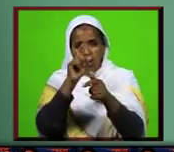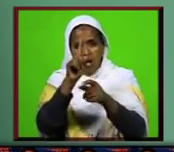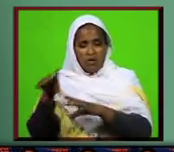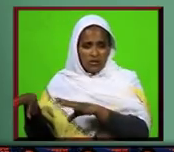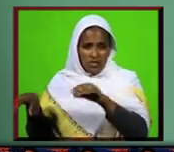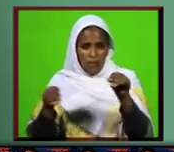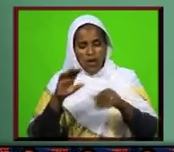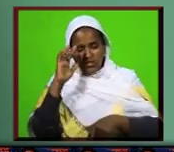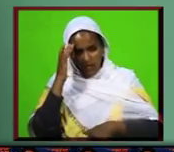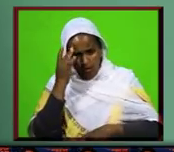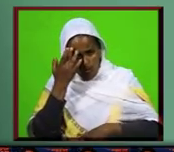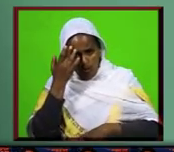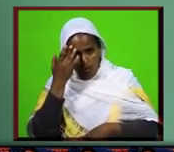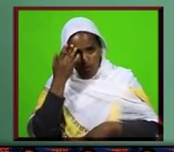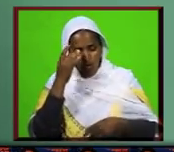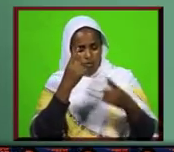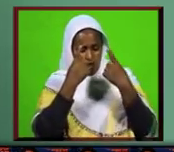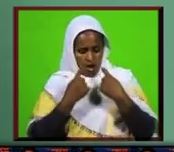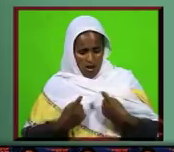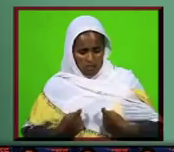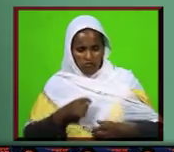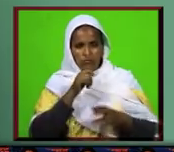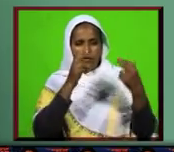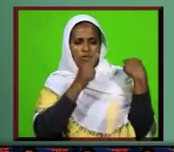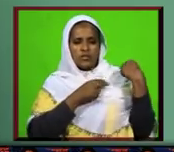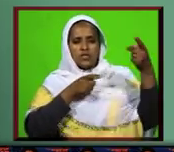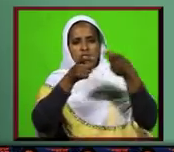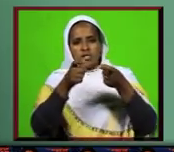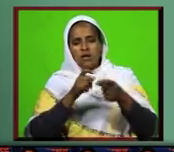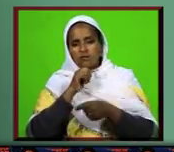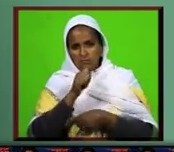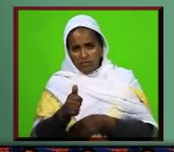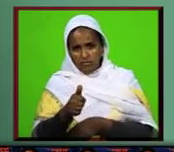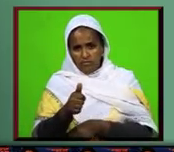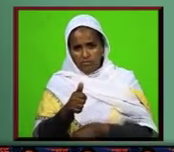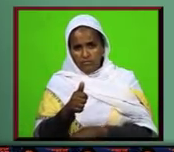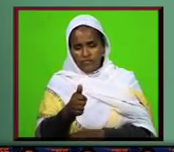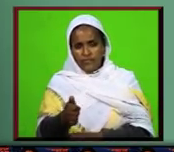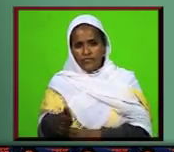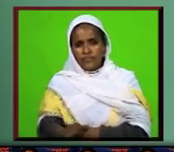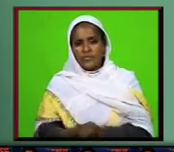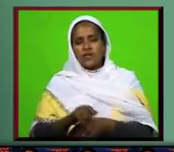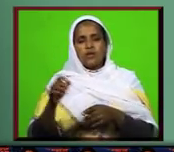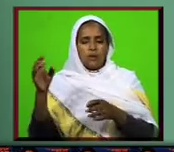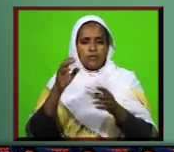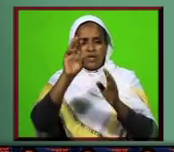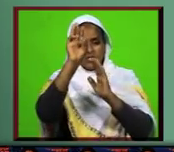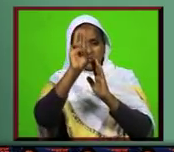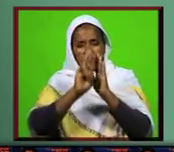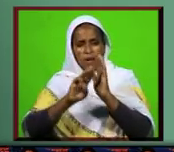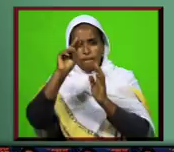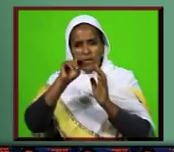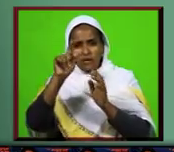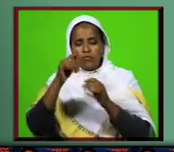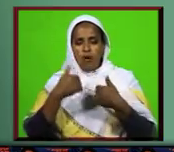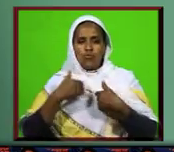አንድ ተማሪ ታሞ ያላሰከመ ምእመን በባለቤትነት እያስተዳደረ አይደለም። በሰሜኑ